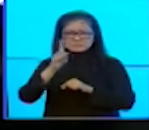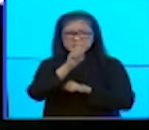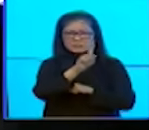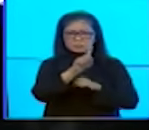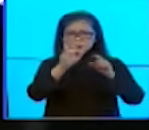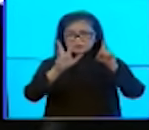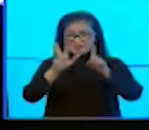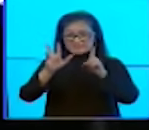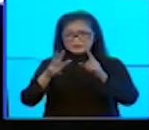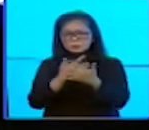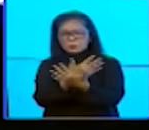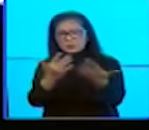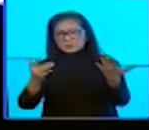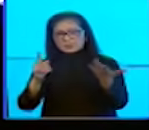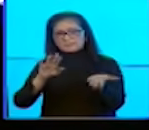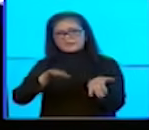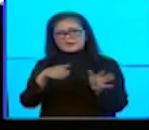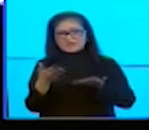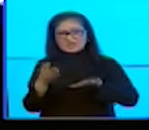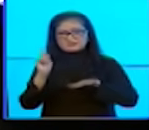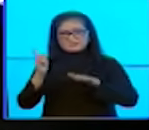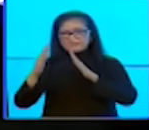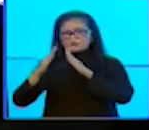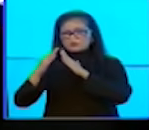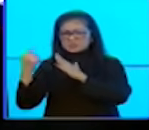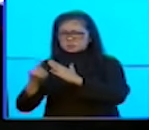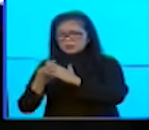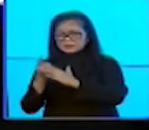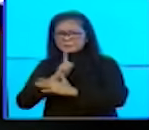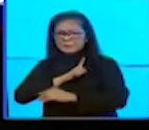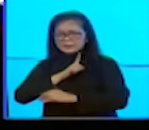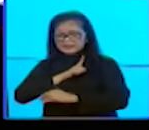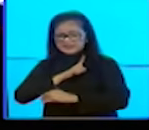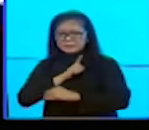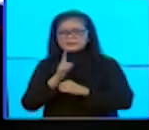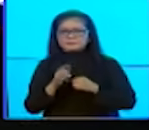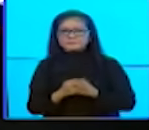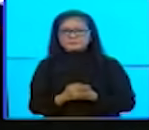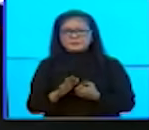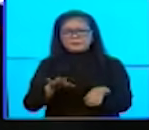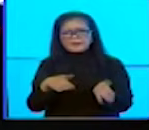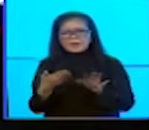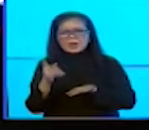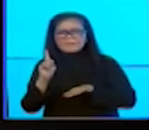saat menjalani isolasi mandiri. Sebagian besar meninggal dunia karena mengalami penolakan akibat penuhnya rumah